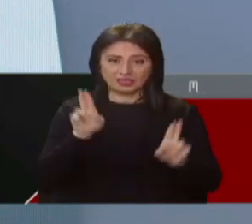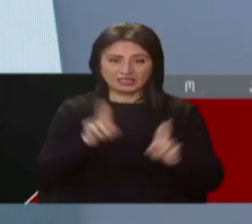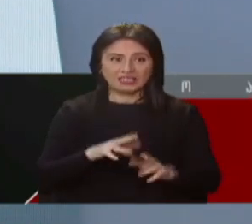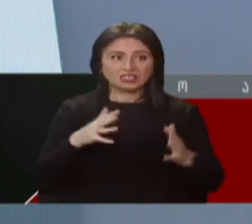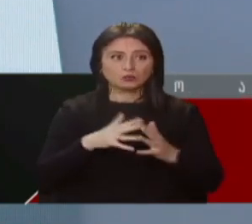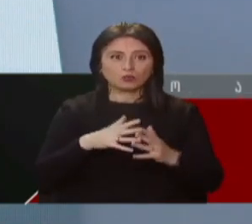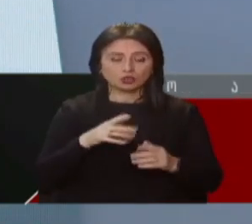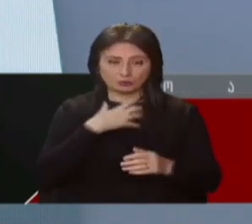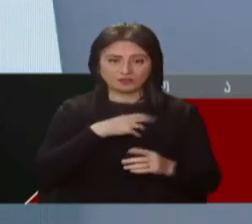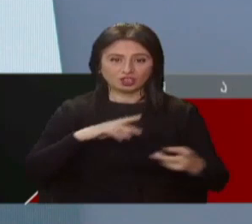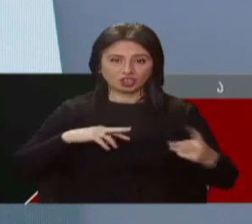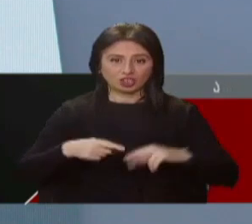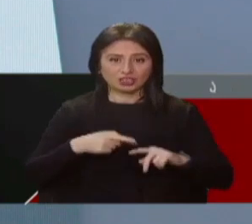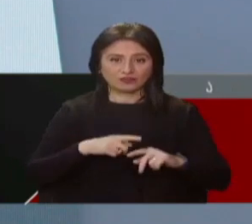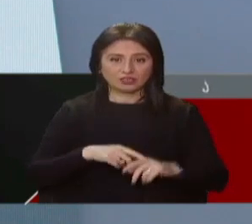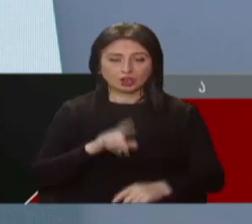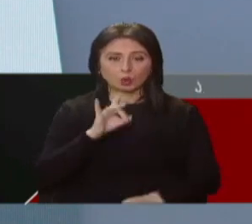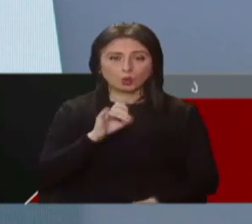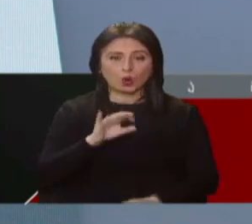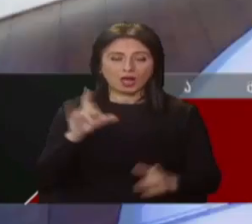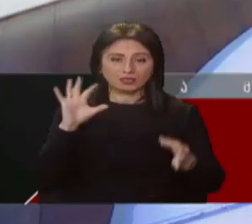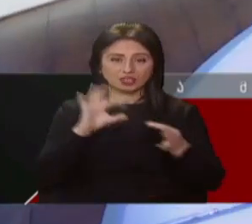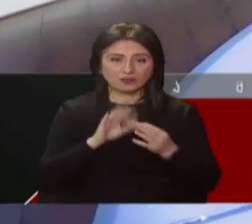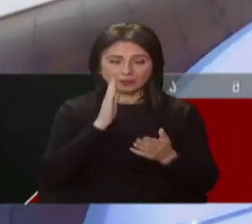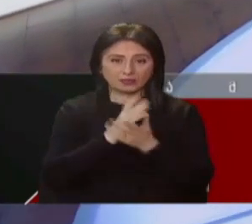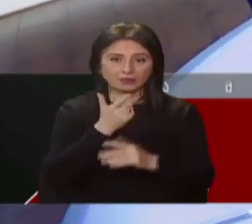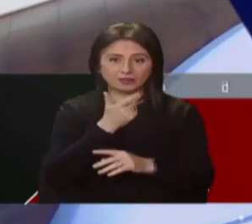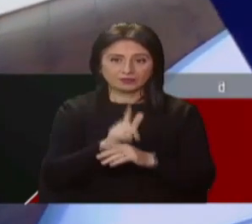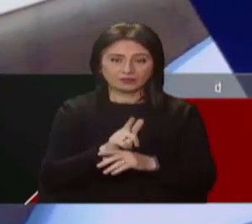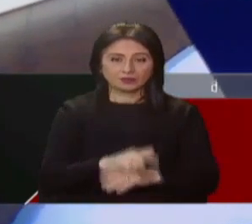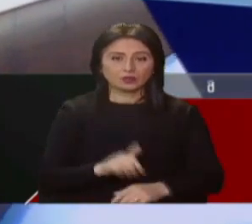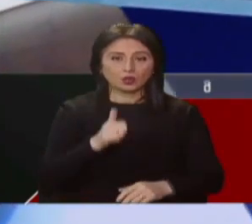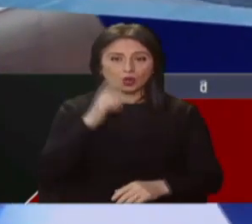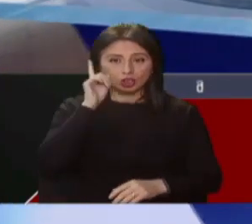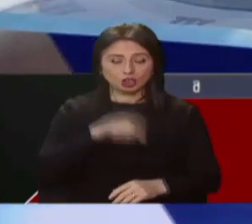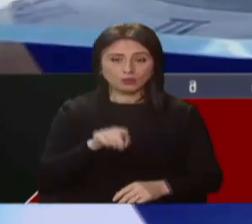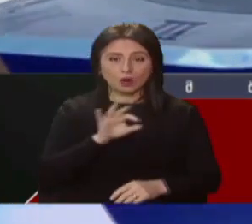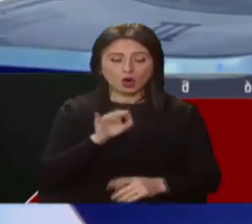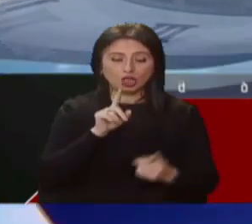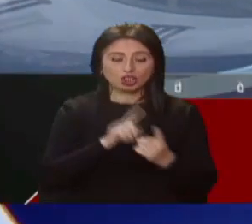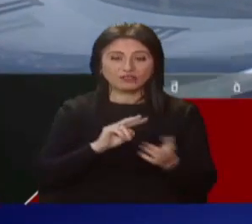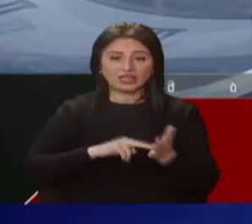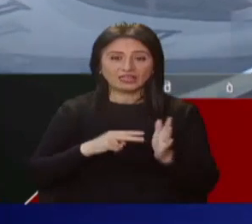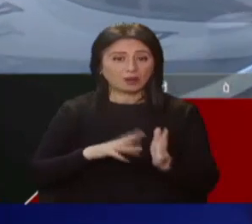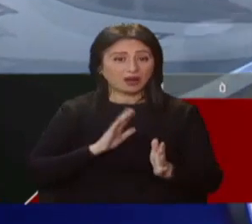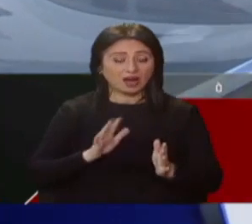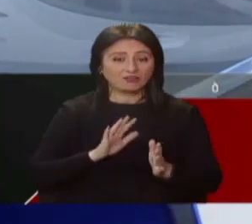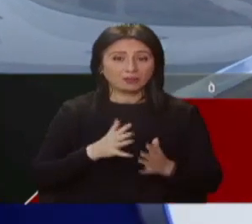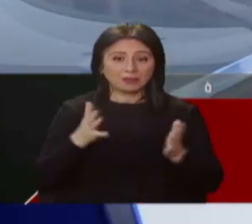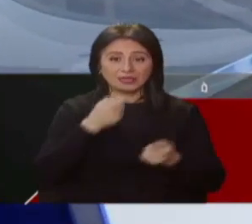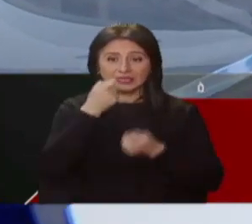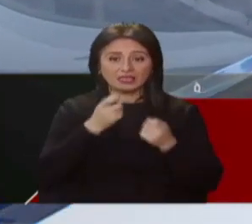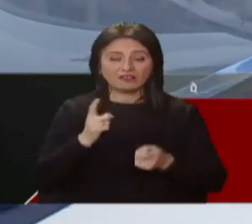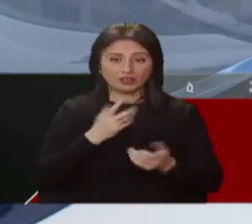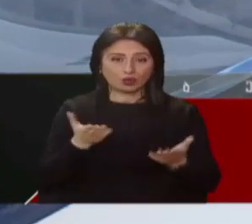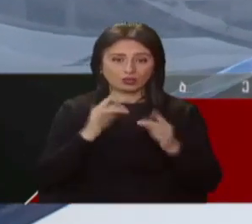ომში მნიშვნელოვნად შეცვლის. თამთა რუხაძე შემოგვერთება ახლა პირდაპირ ეთერში. თამთა, როგორც ცნობილი, აღნიშნული შეხვედრა დაგეგმილი არ იყო. მეტ დეტალს